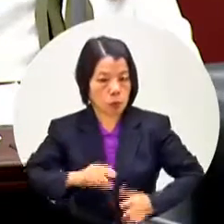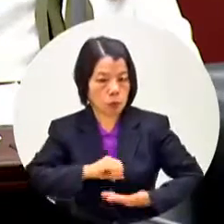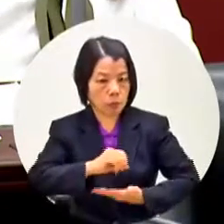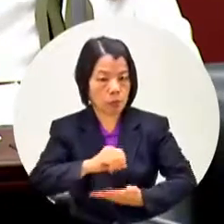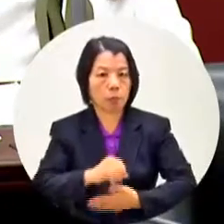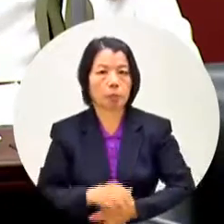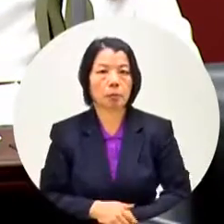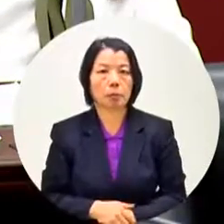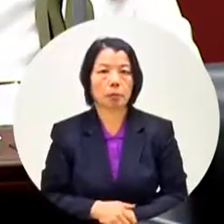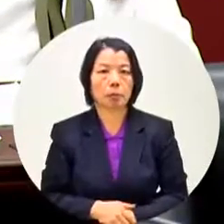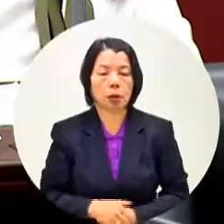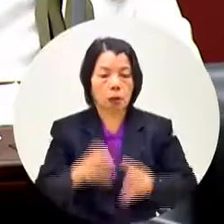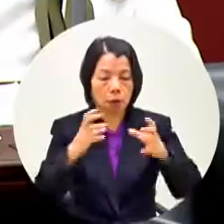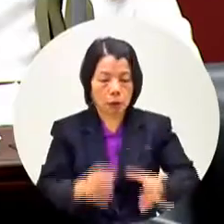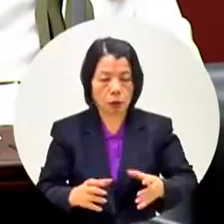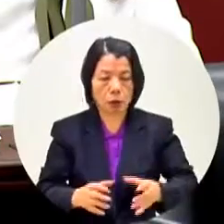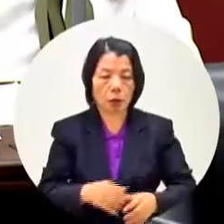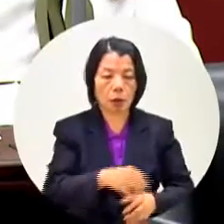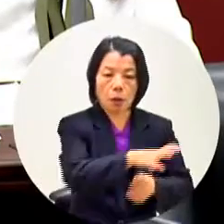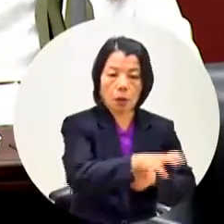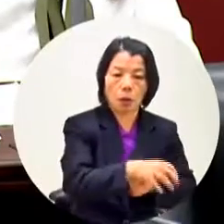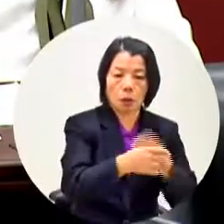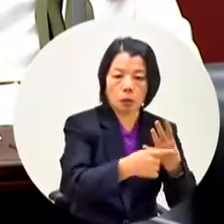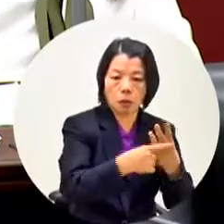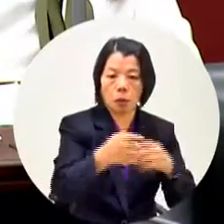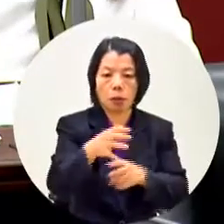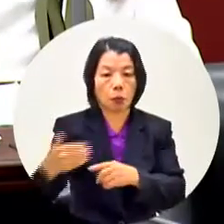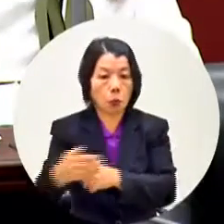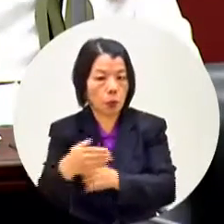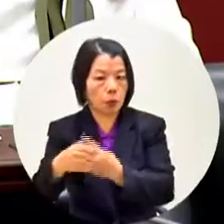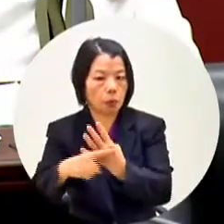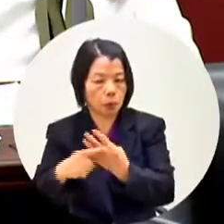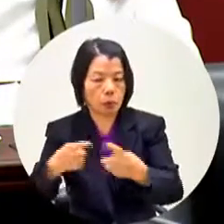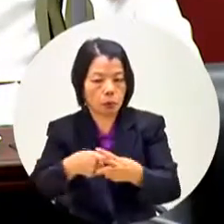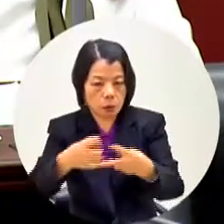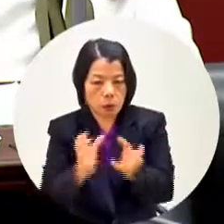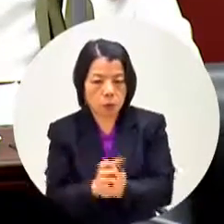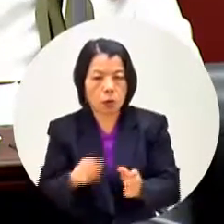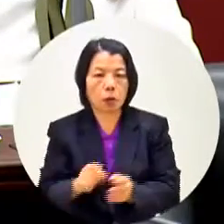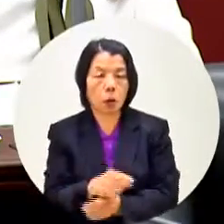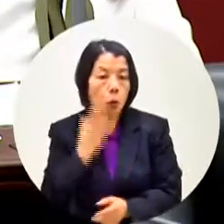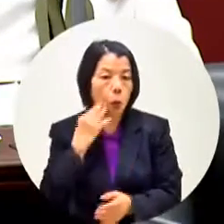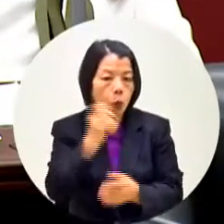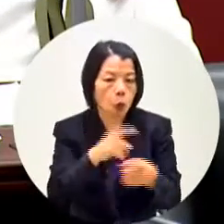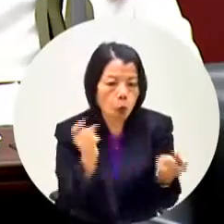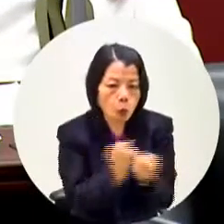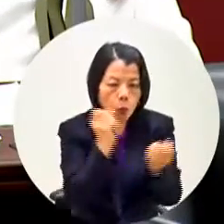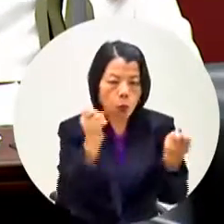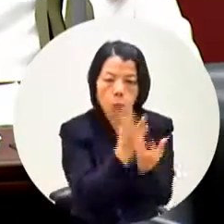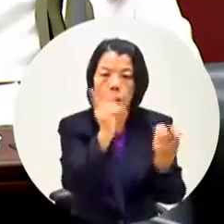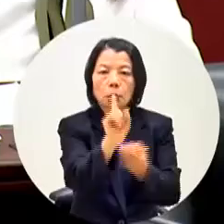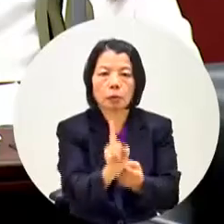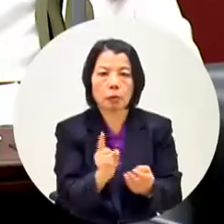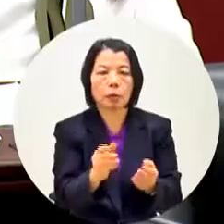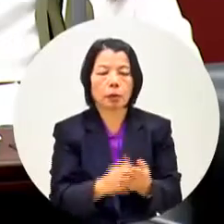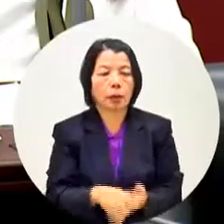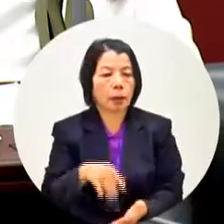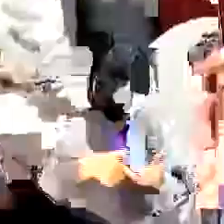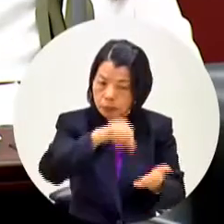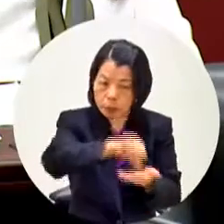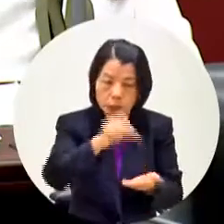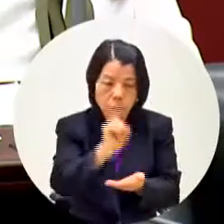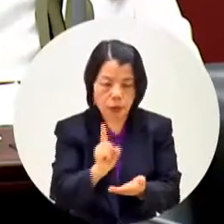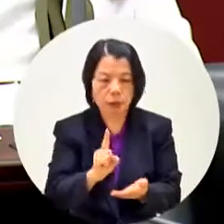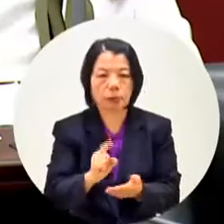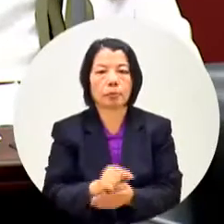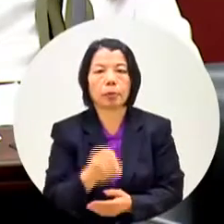后能够随时帮我们稳定价格的一个单位。好，那本席在这边建议成立农渔业的专业